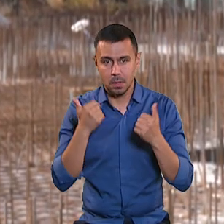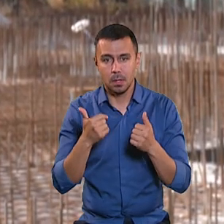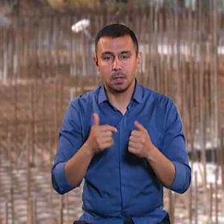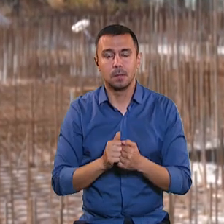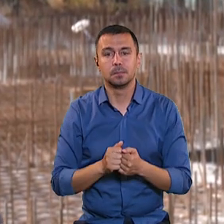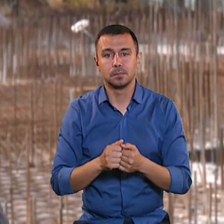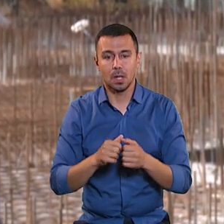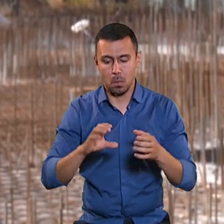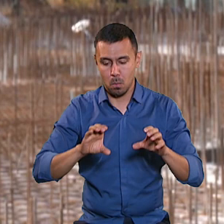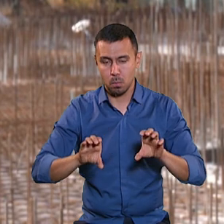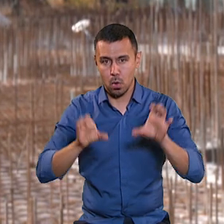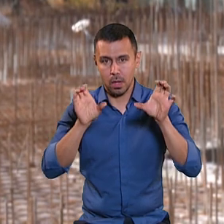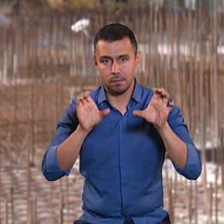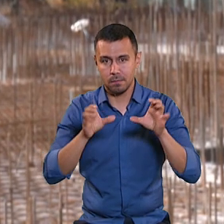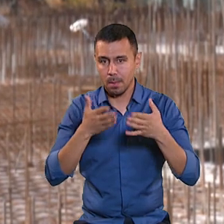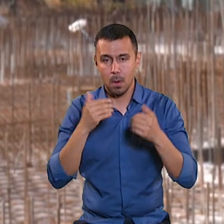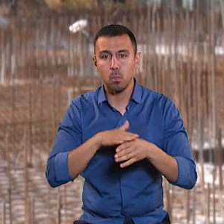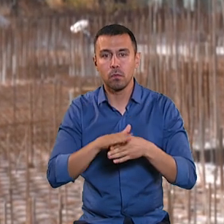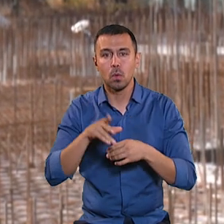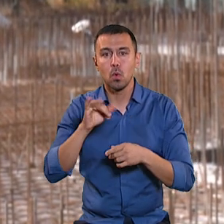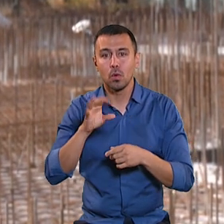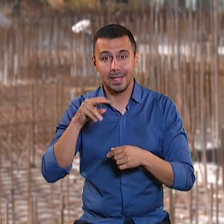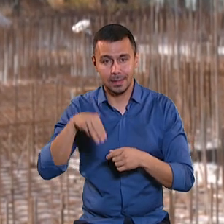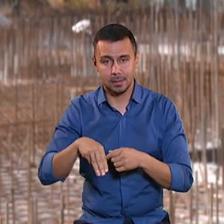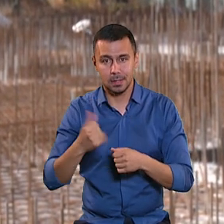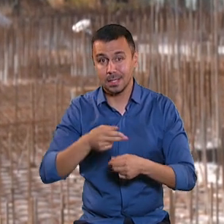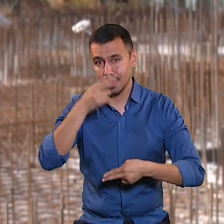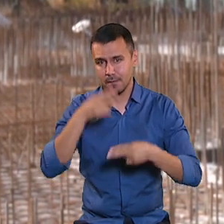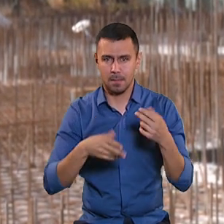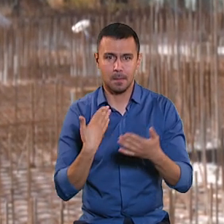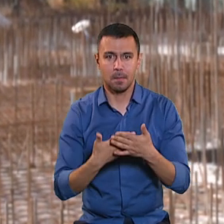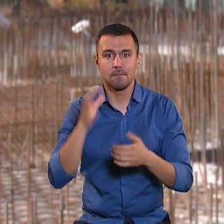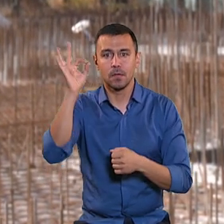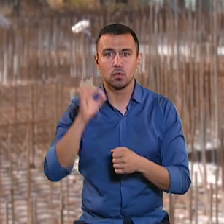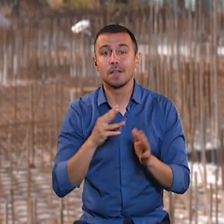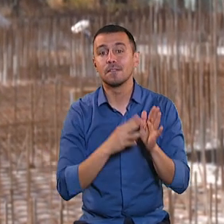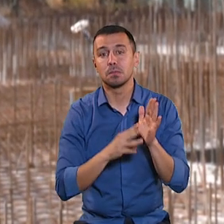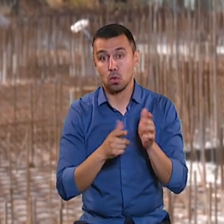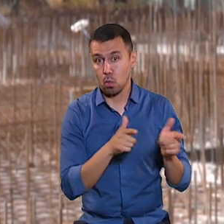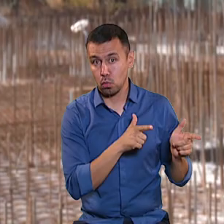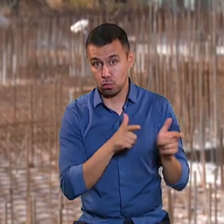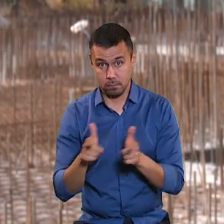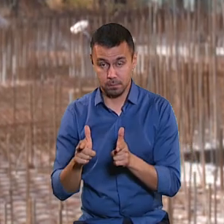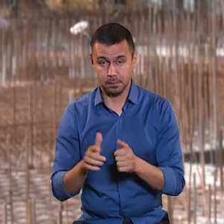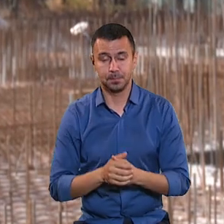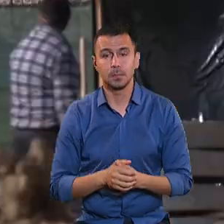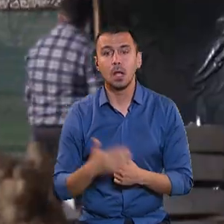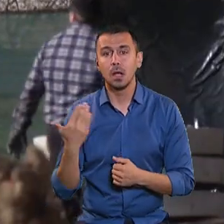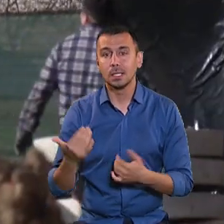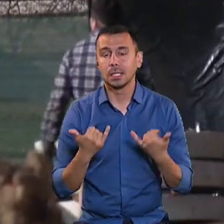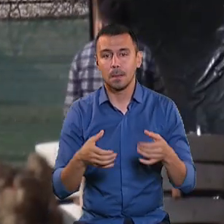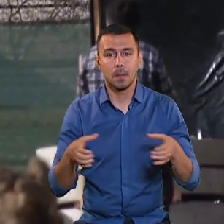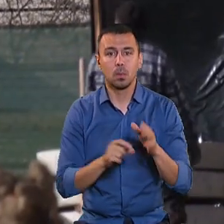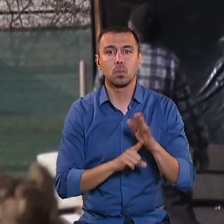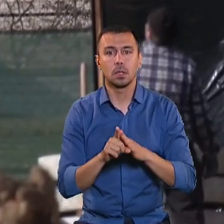немає повністю моноліт значить який вже на даний час завершено десь відсотків на 83 із його слів тепер бригада